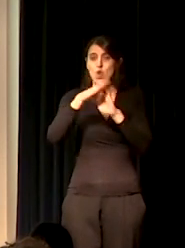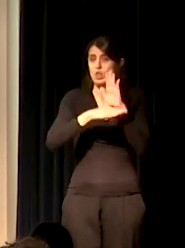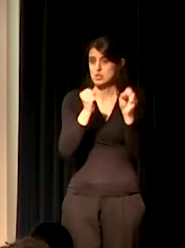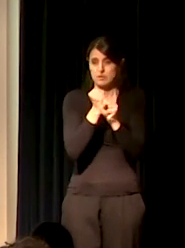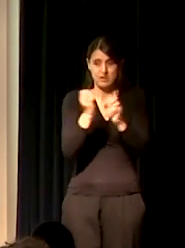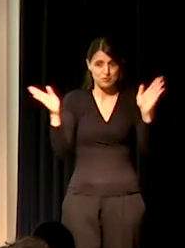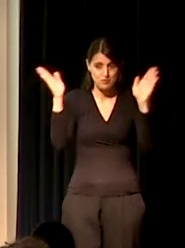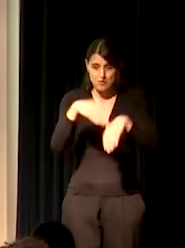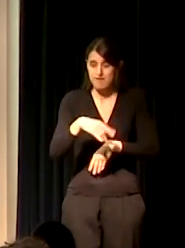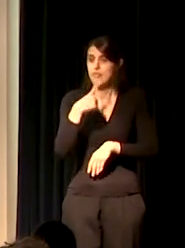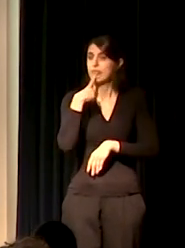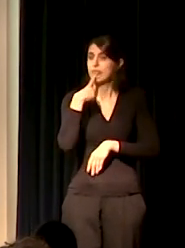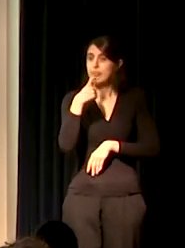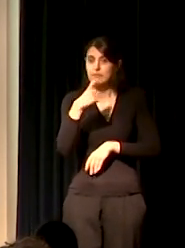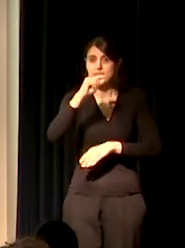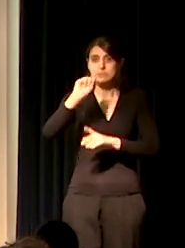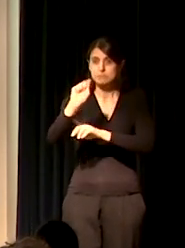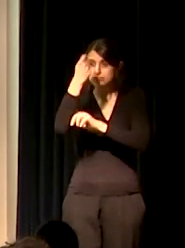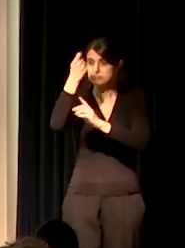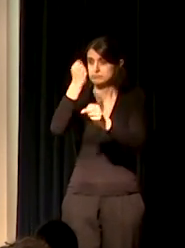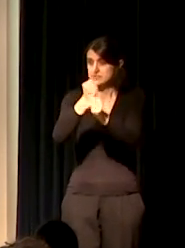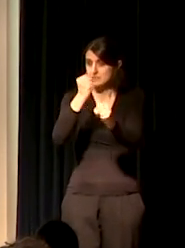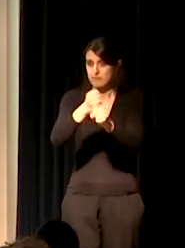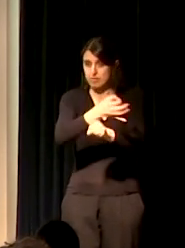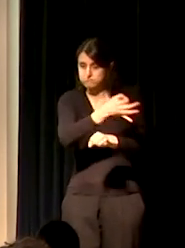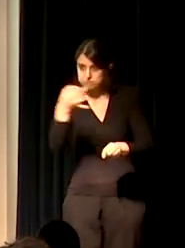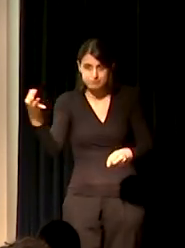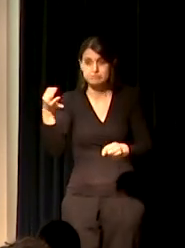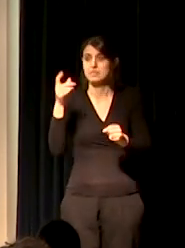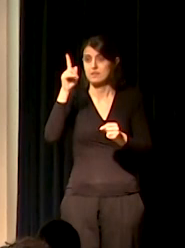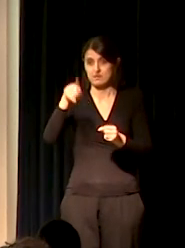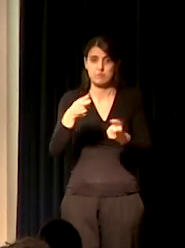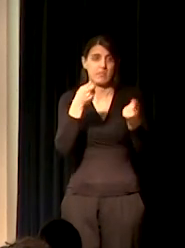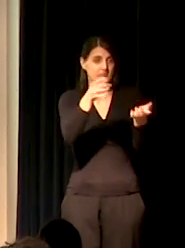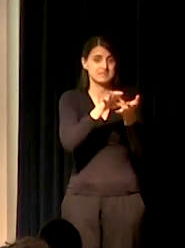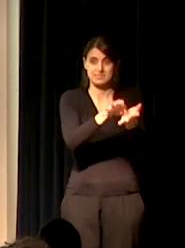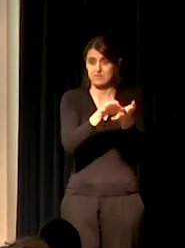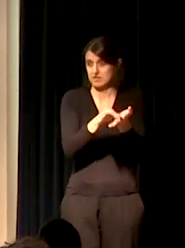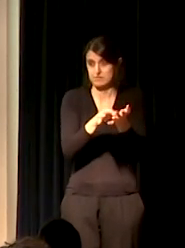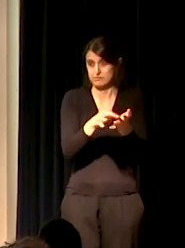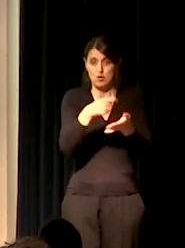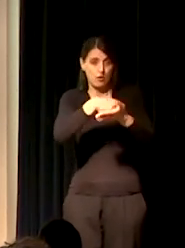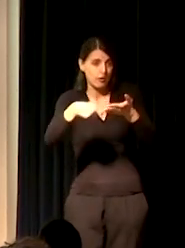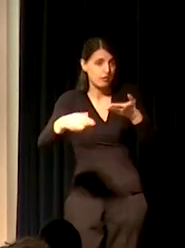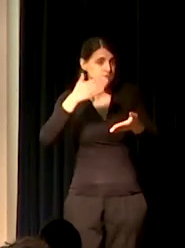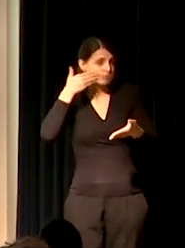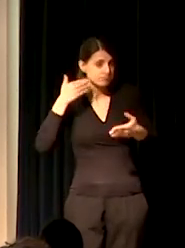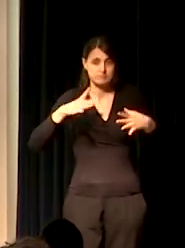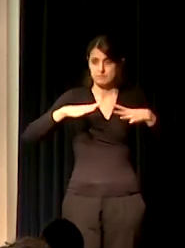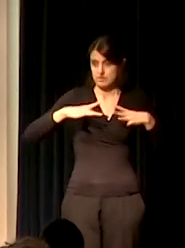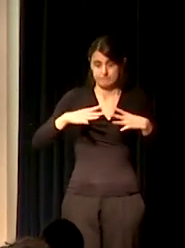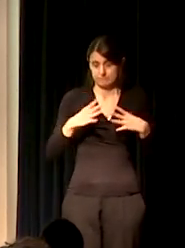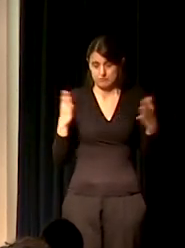tenir contractacions i per tant tenir accés a tots els serveis que comporta els sous dignes, vacances, etc,